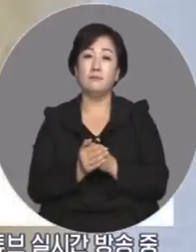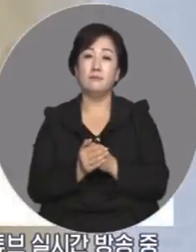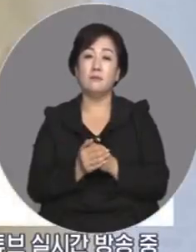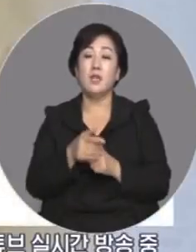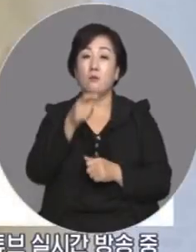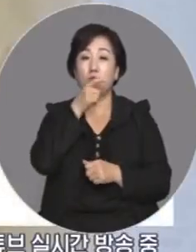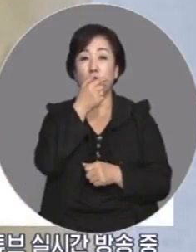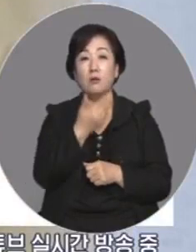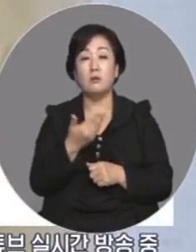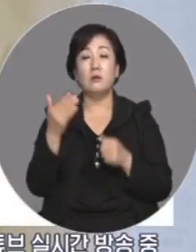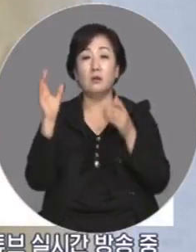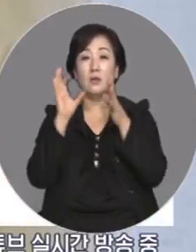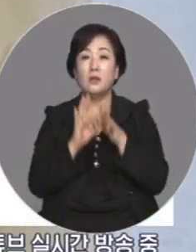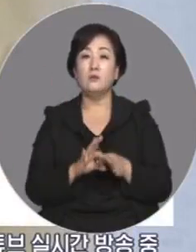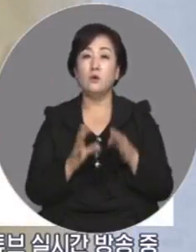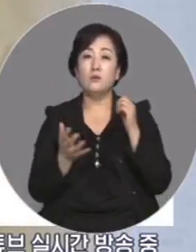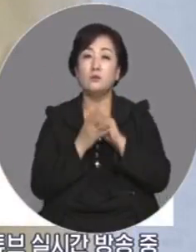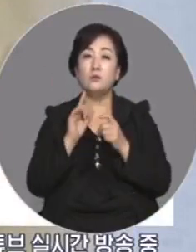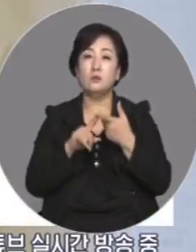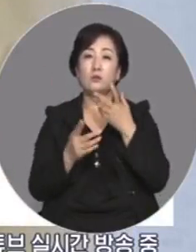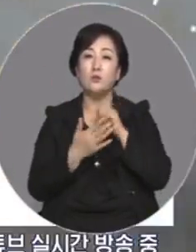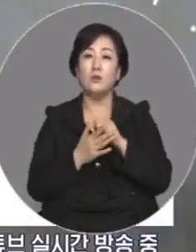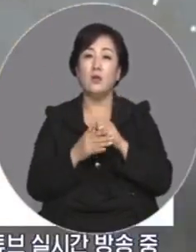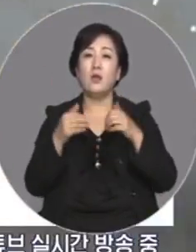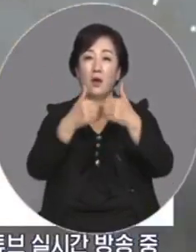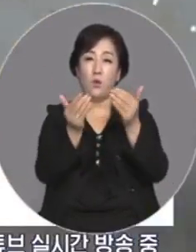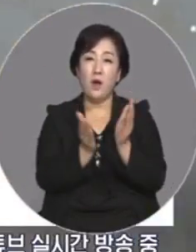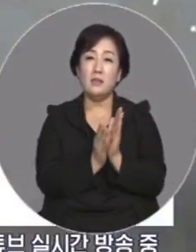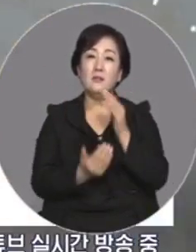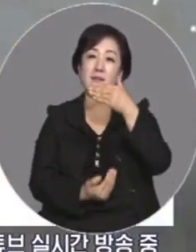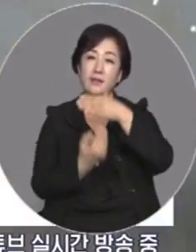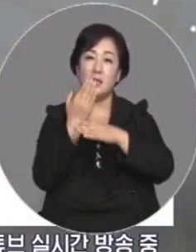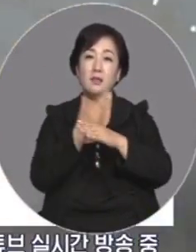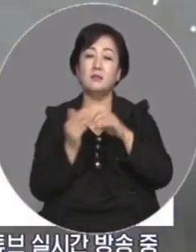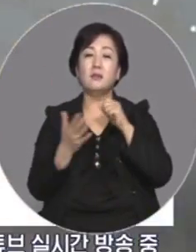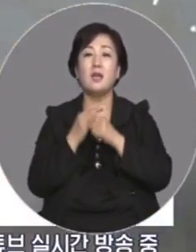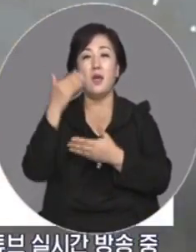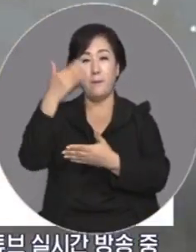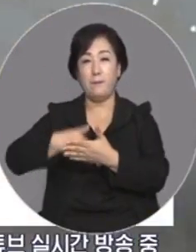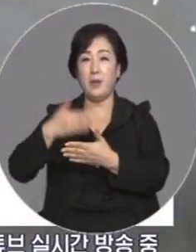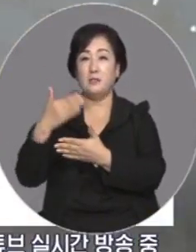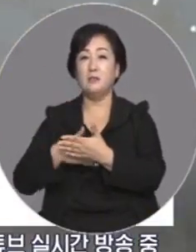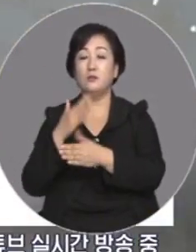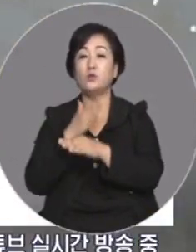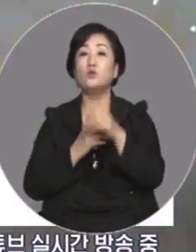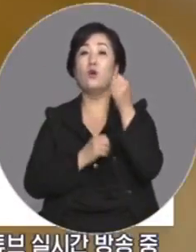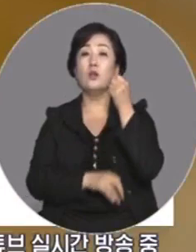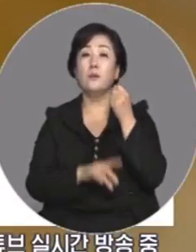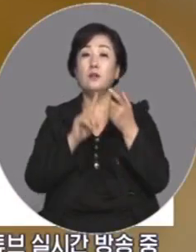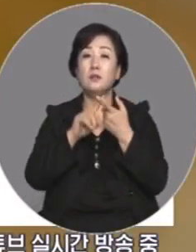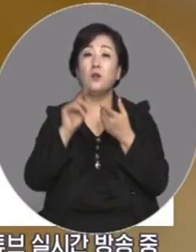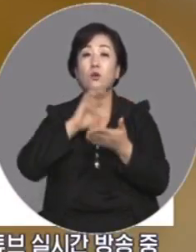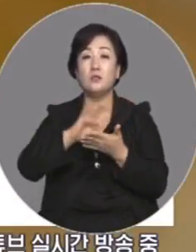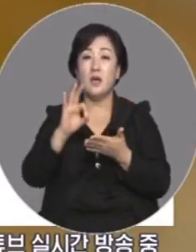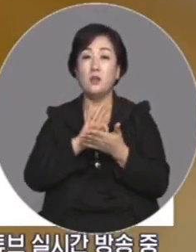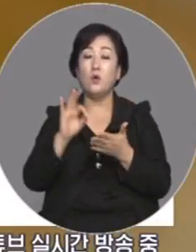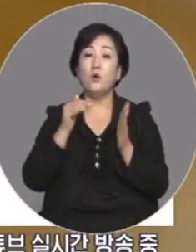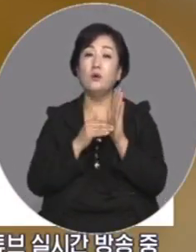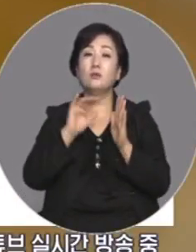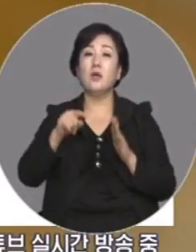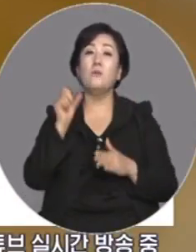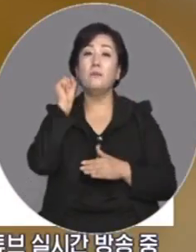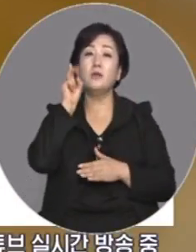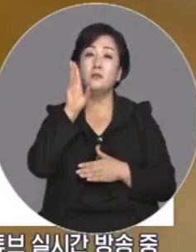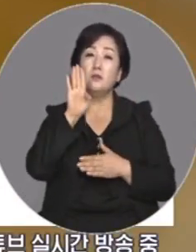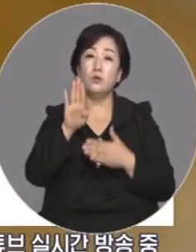배출이 되면 괜찮은데 슬러시 같은 것들이 이제 관에 있는 그런 것들이 쓸려 나간다더라고요. 근무 사용량 여부에 따라서 조금 며칠